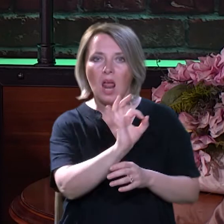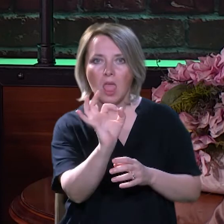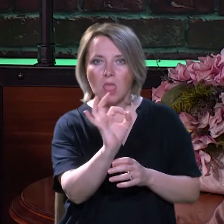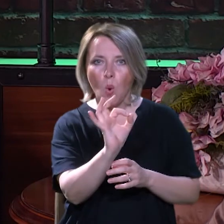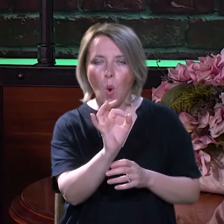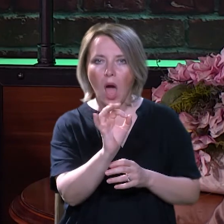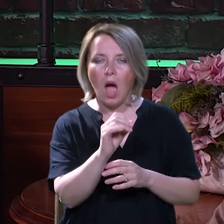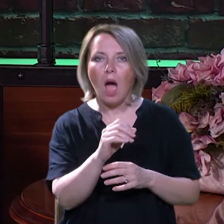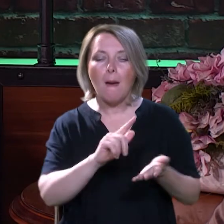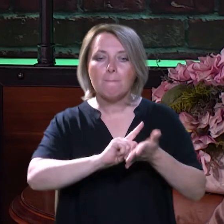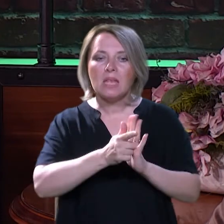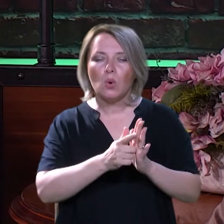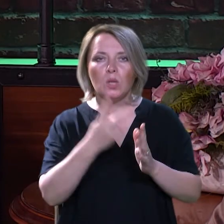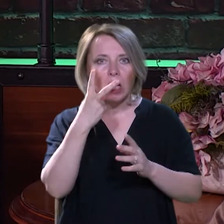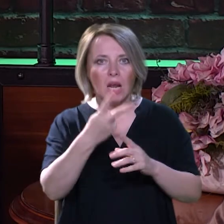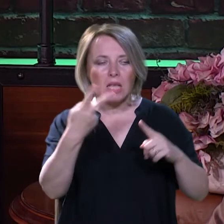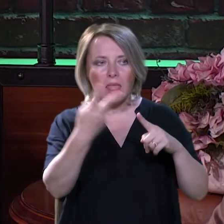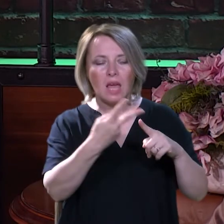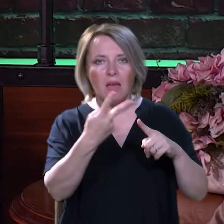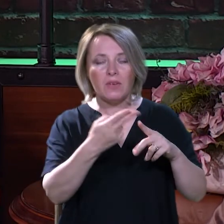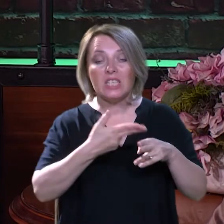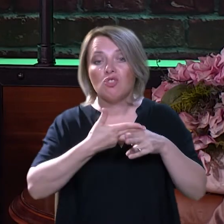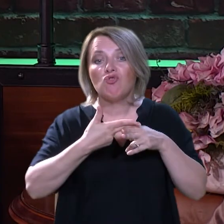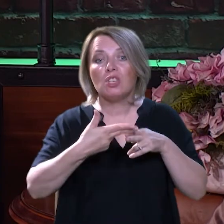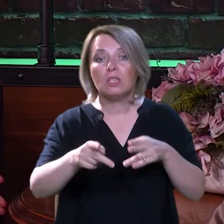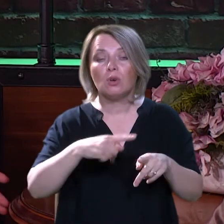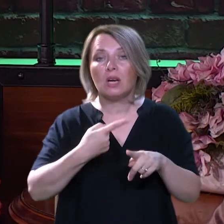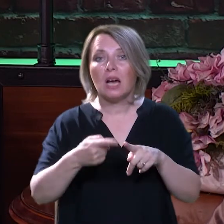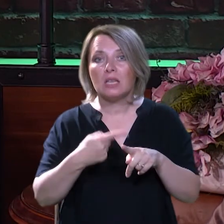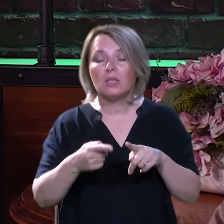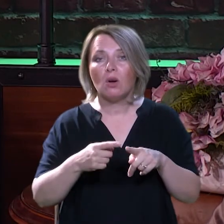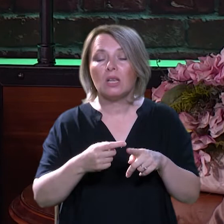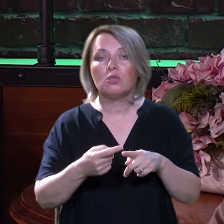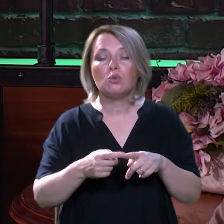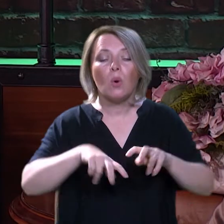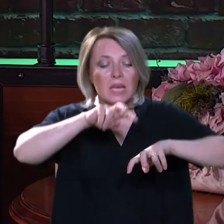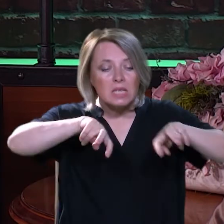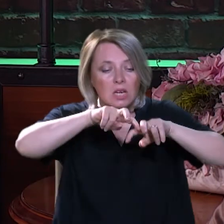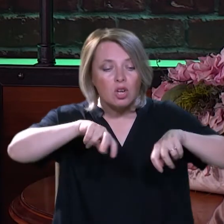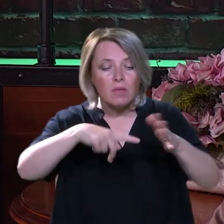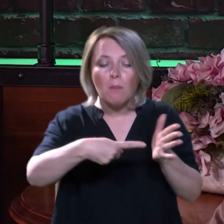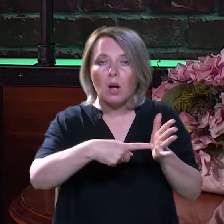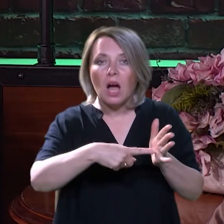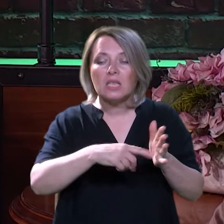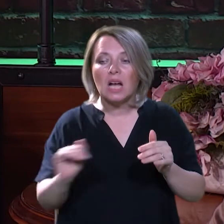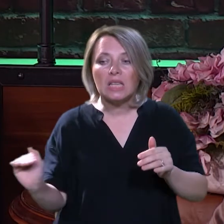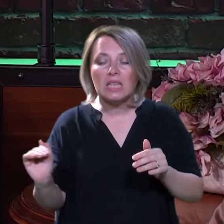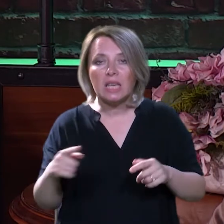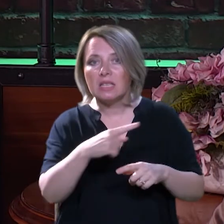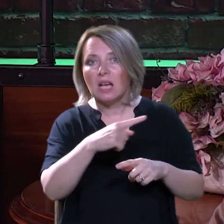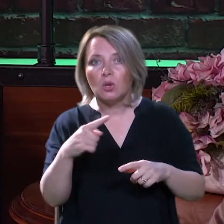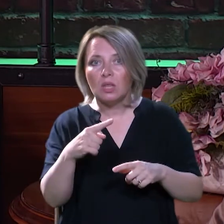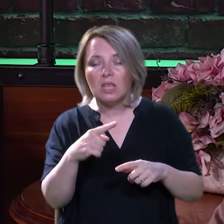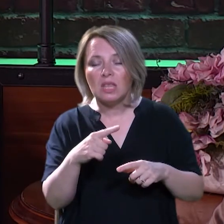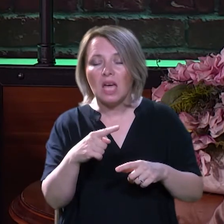preporuča 0 minuta dnevno ekrana za djecu. Iz čistog razloga što su istraživanja pokazala da djeca do te dobi ne